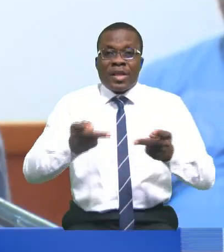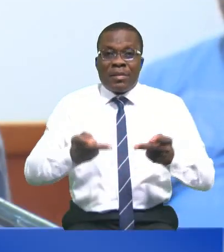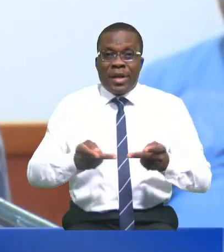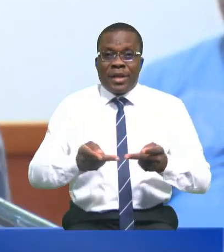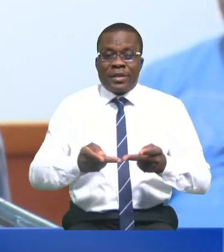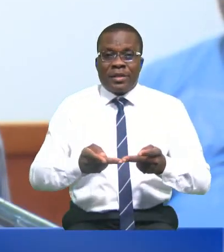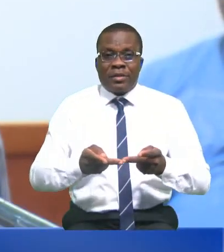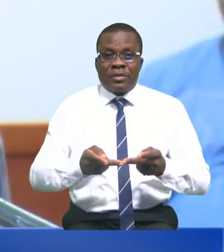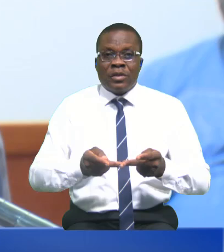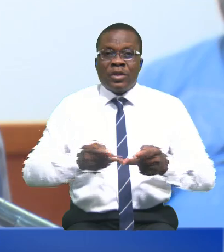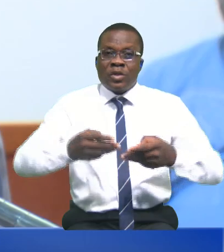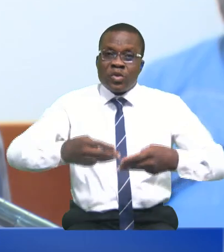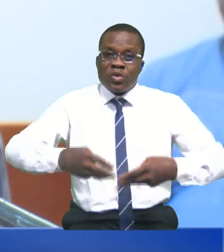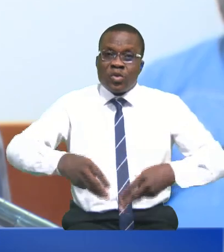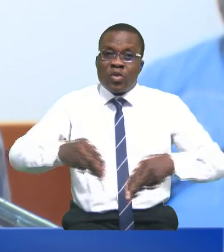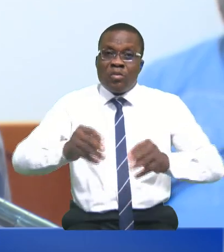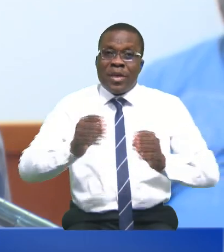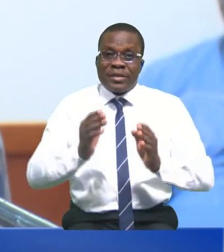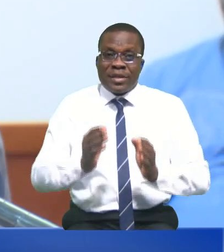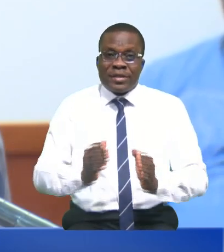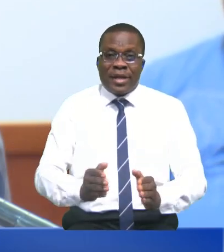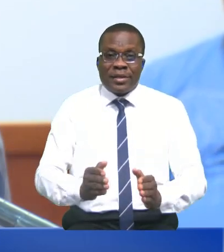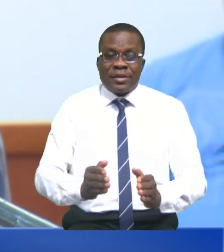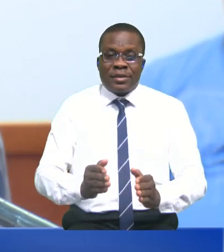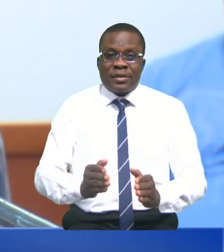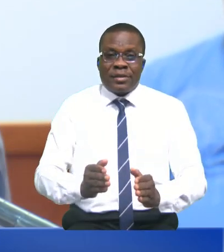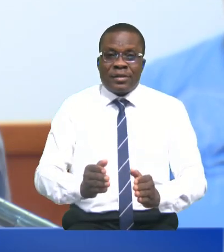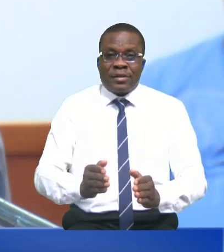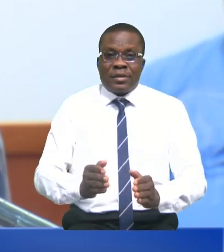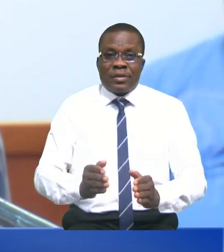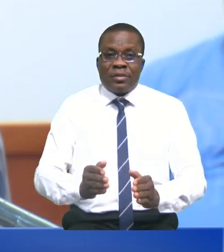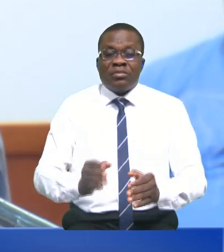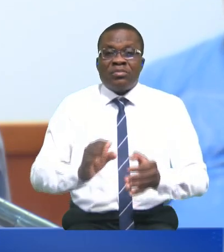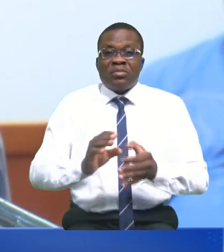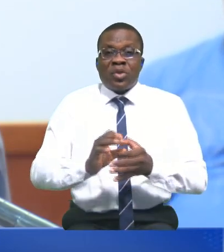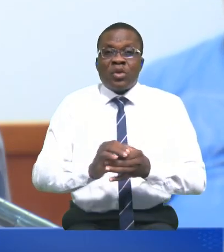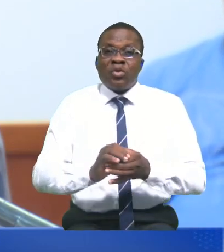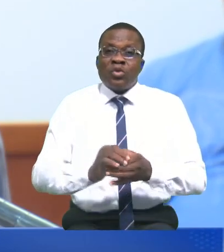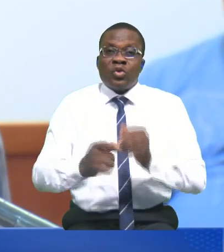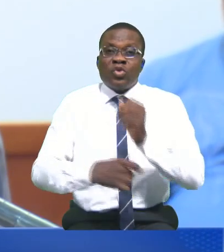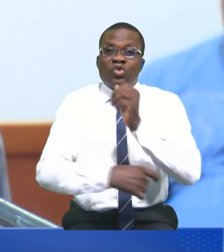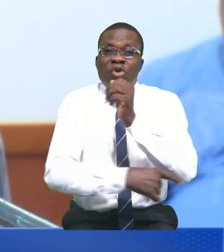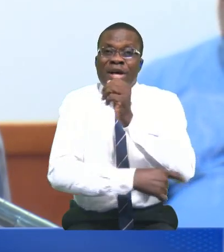de marchendage de rançonnement